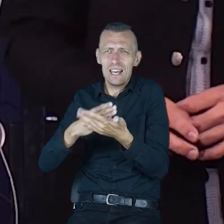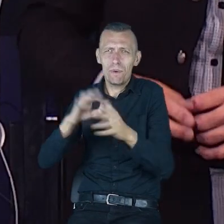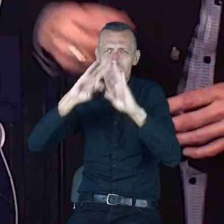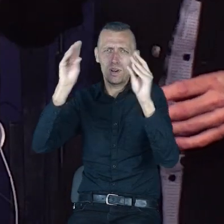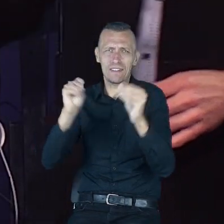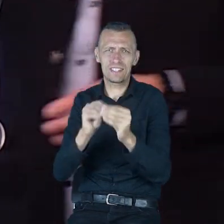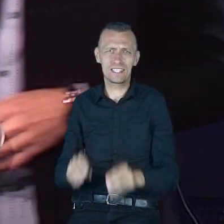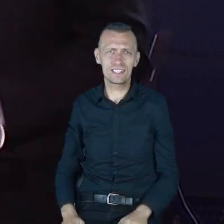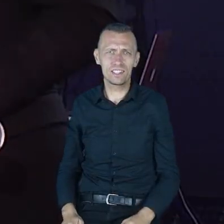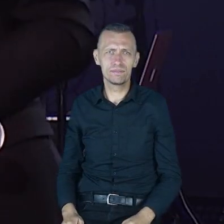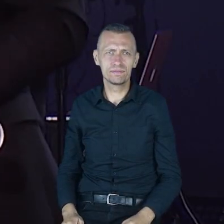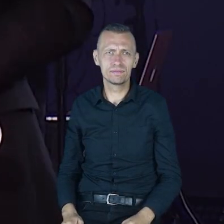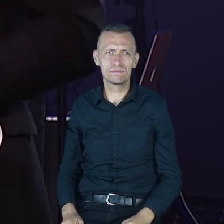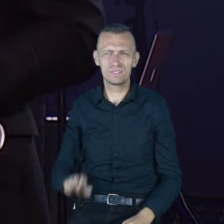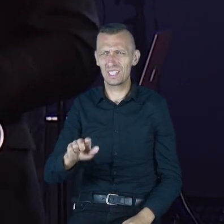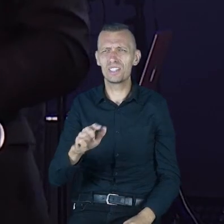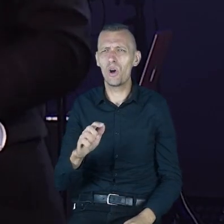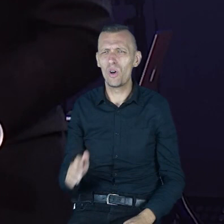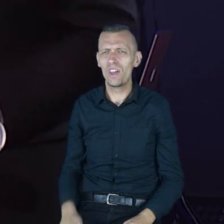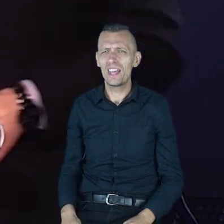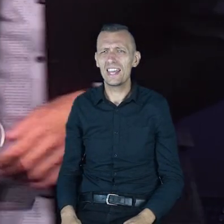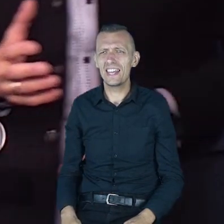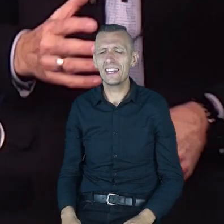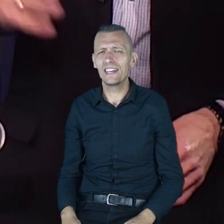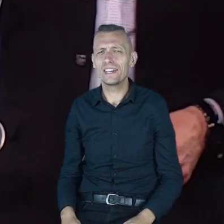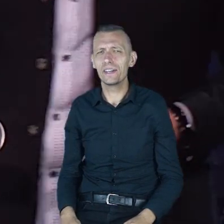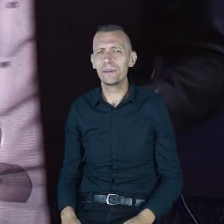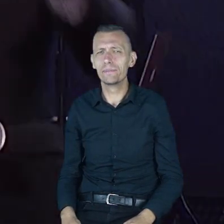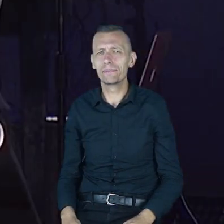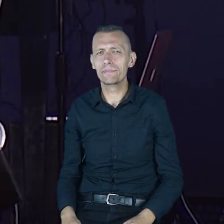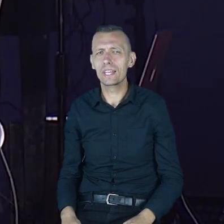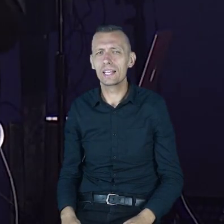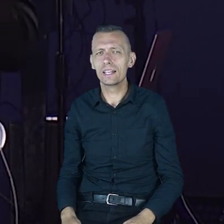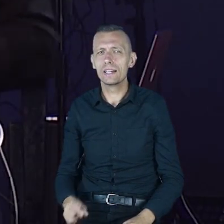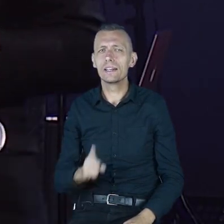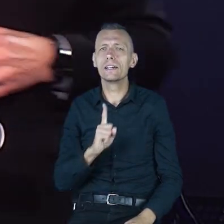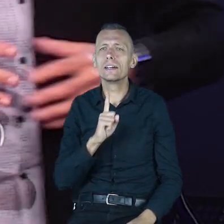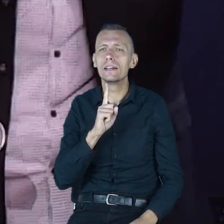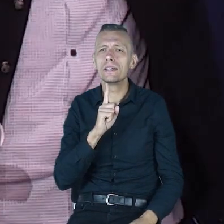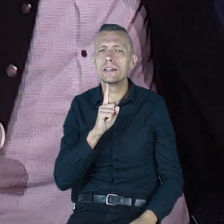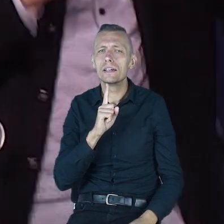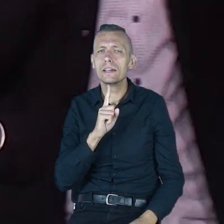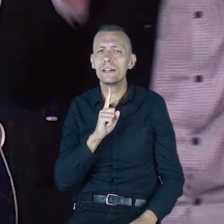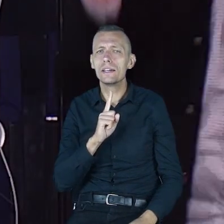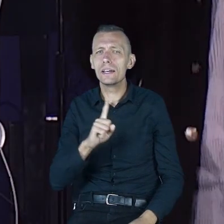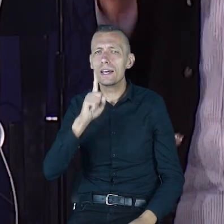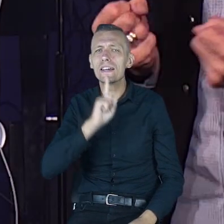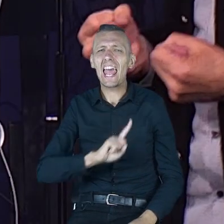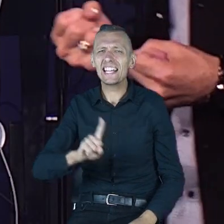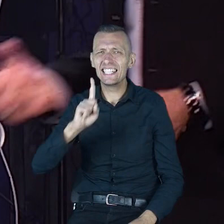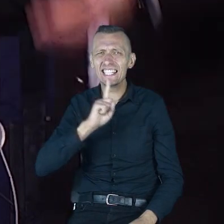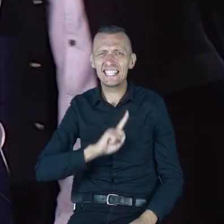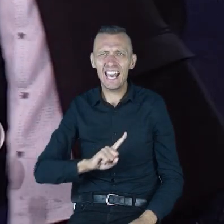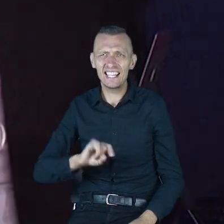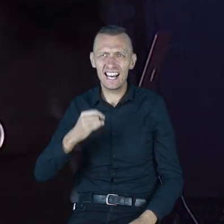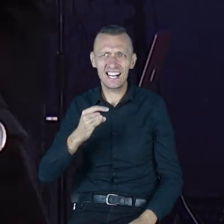Wschodu. To nie jest, jaki masz silny umysł. To jest błędna droga zapatrzenia się w siebie. Ale spójrz na mnie